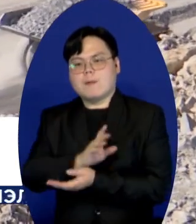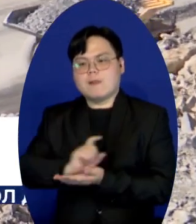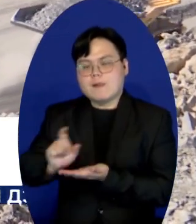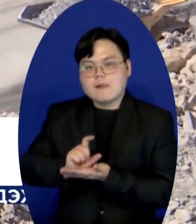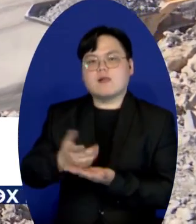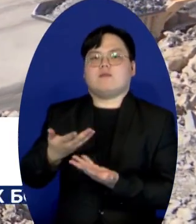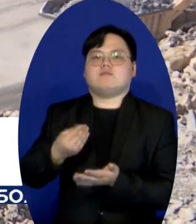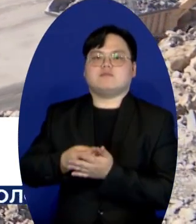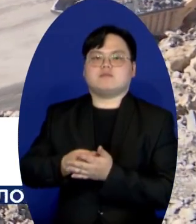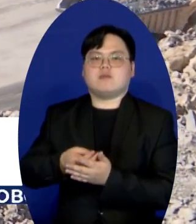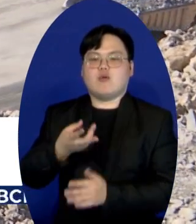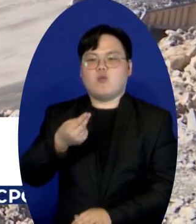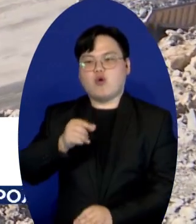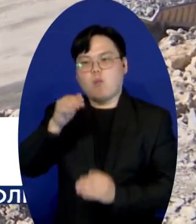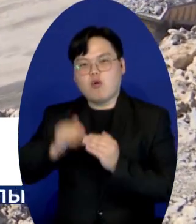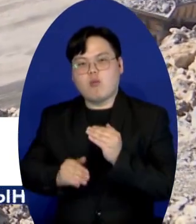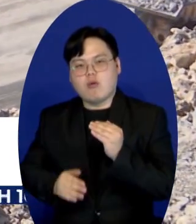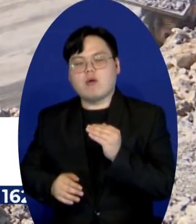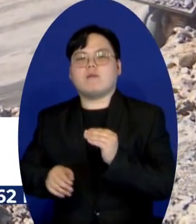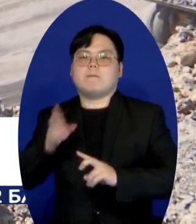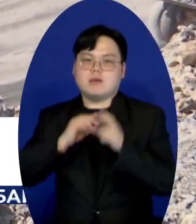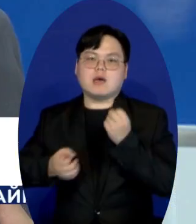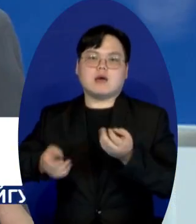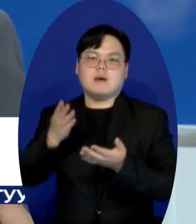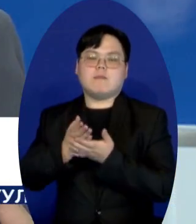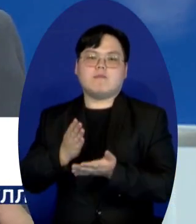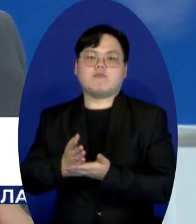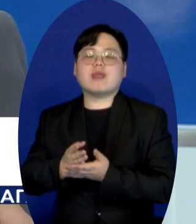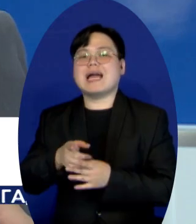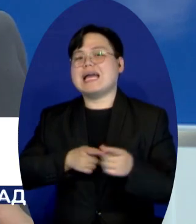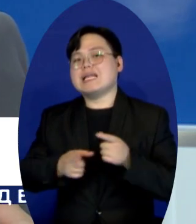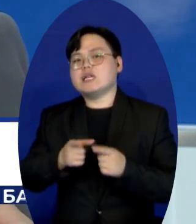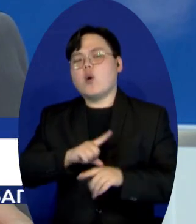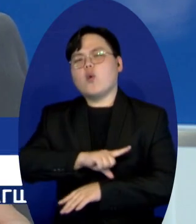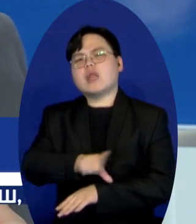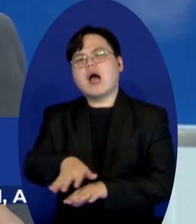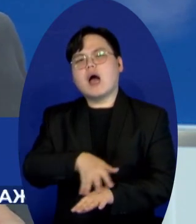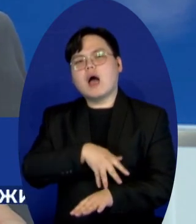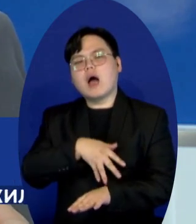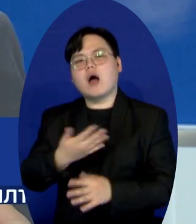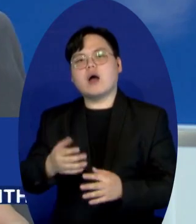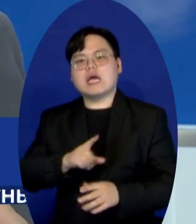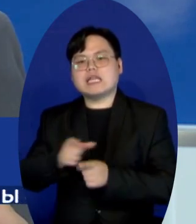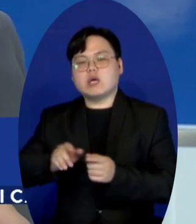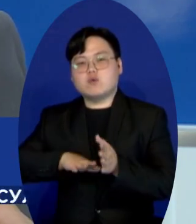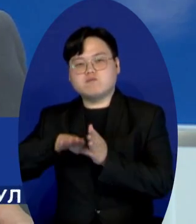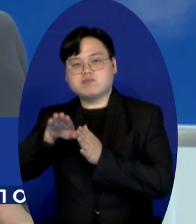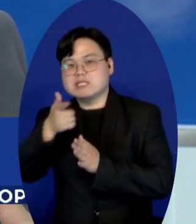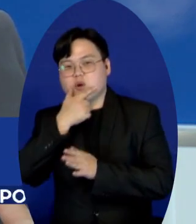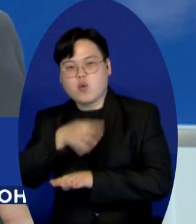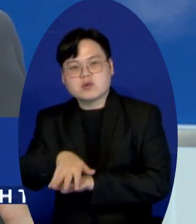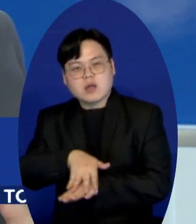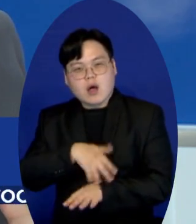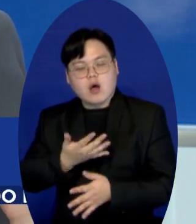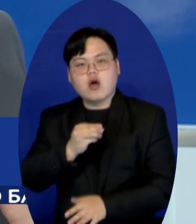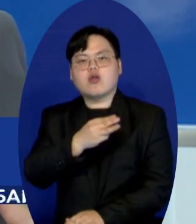багасж, үн ханш буухад нөлөөлж байгааг судлаачид тайлбарлалаа. Эдийн засгийн өсөлт удаашрна гэдэг нь маань өөрөө түүх үеийн эрэлт хэрэглээ